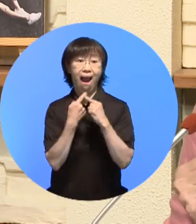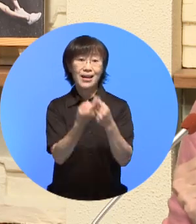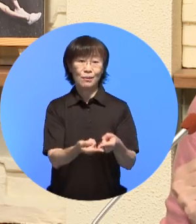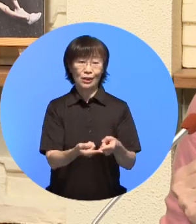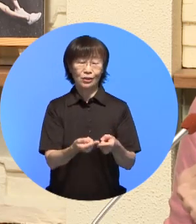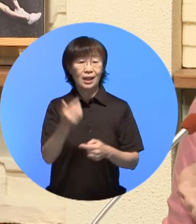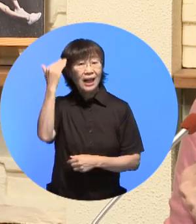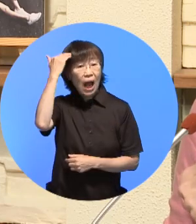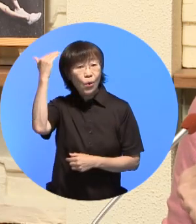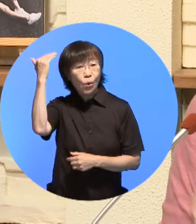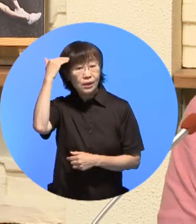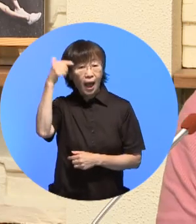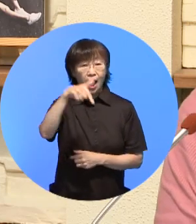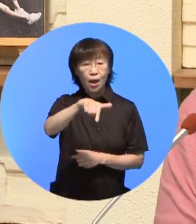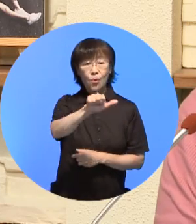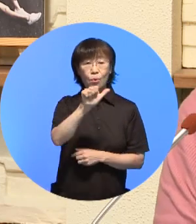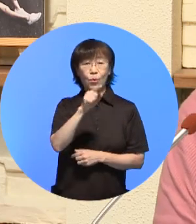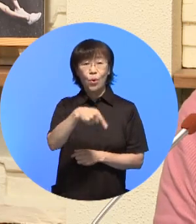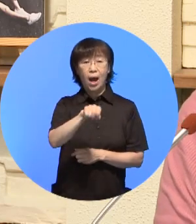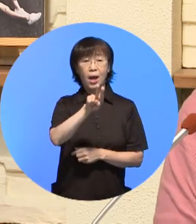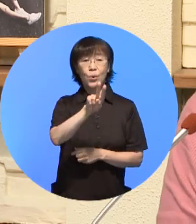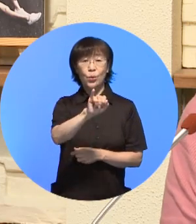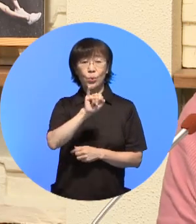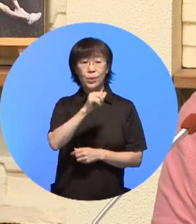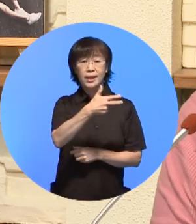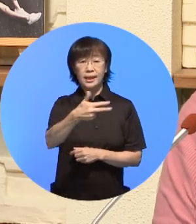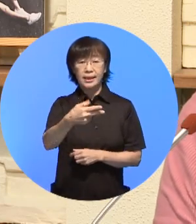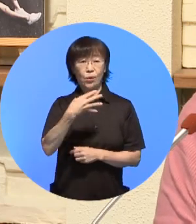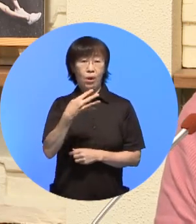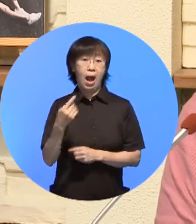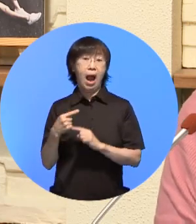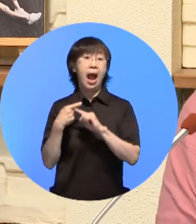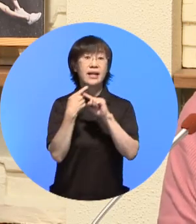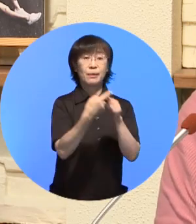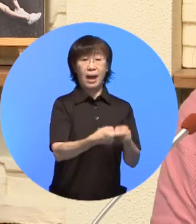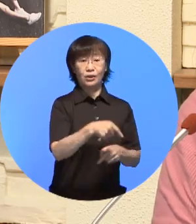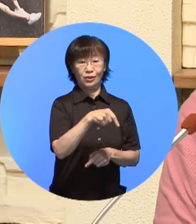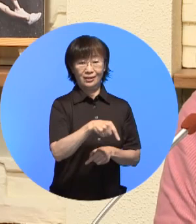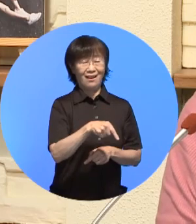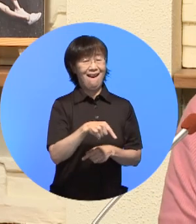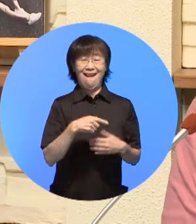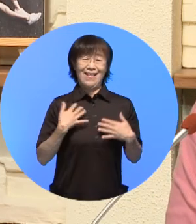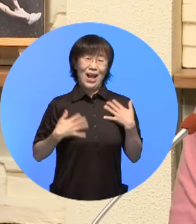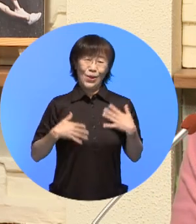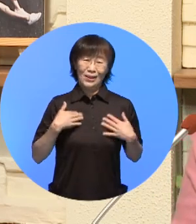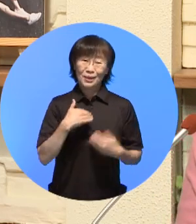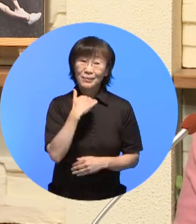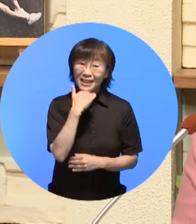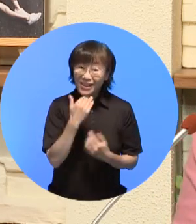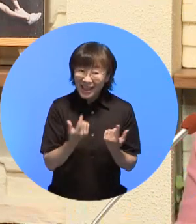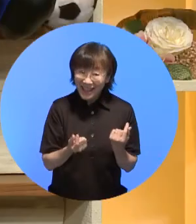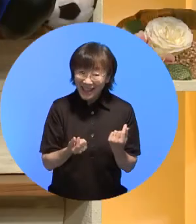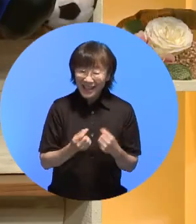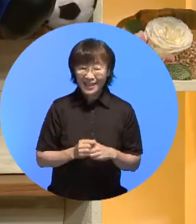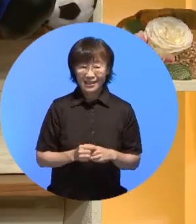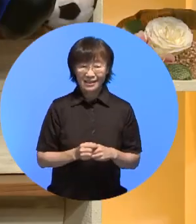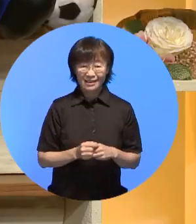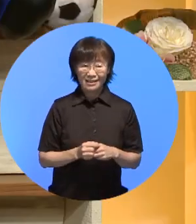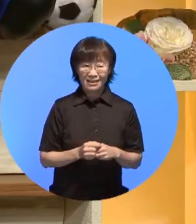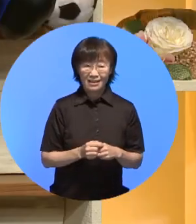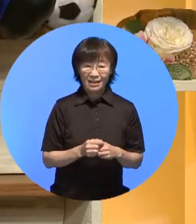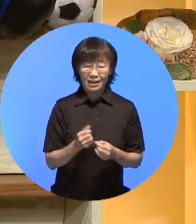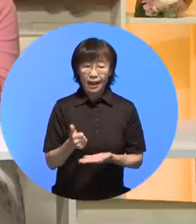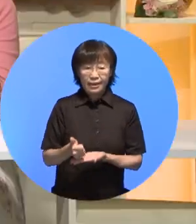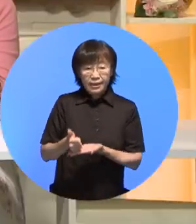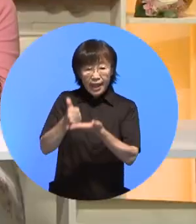メンバー加わります韓国からフォワードファン以上が完全跡で加入ということでまたメンバー加わってね楽しみですよねね